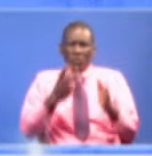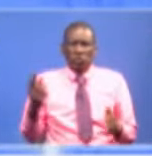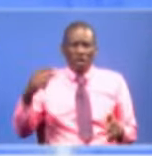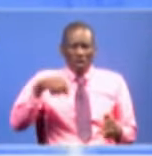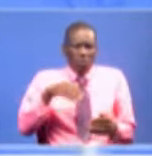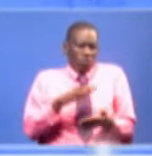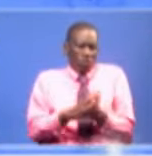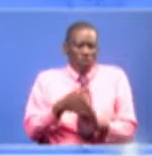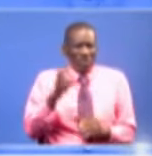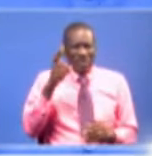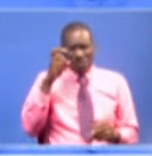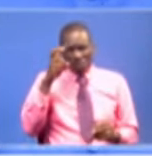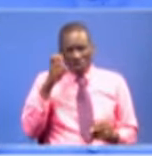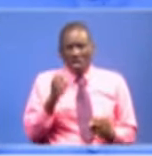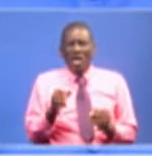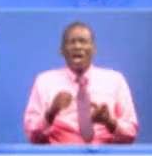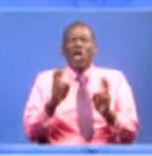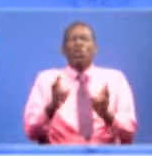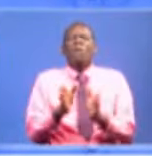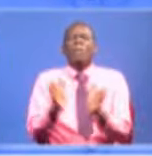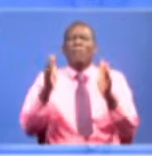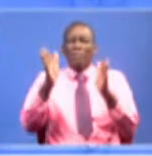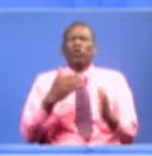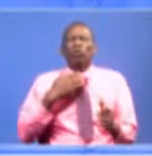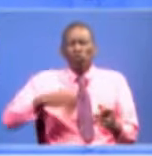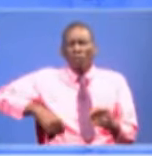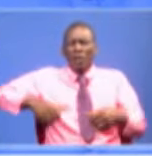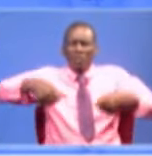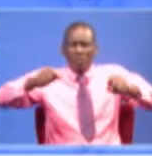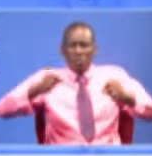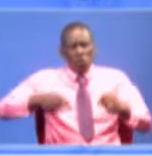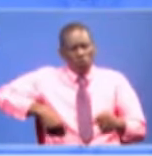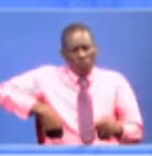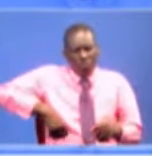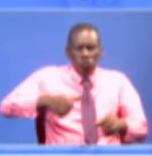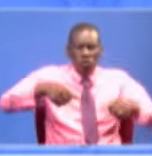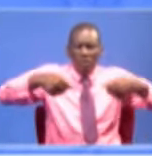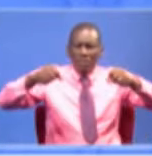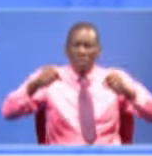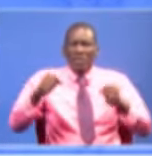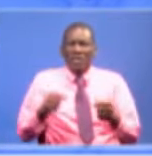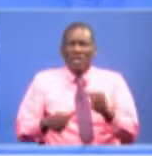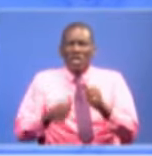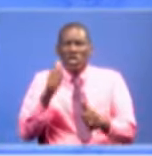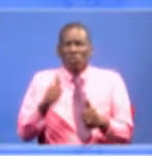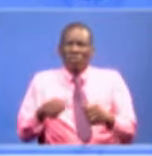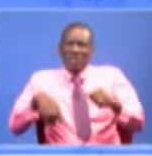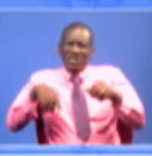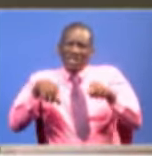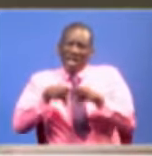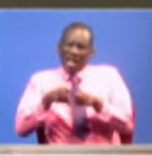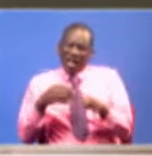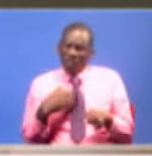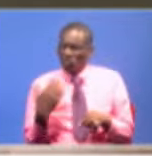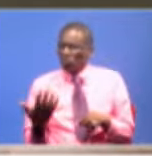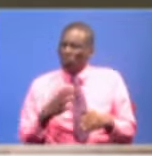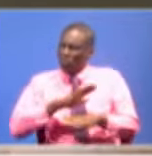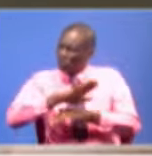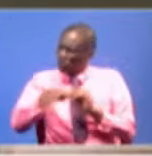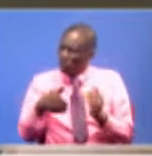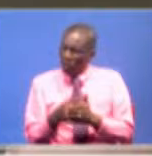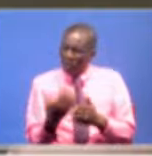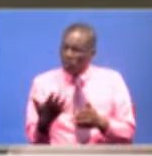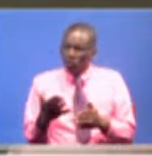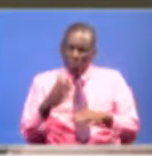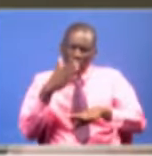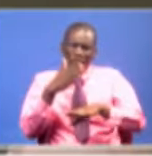unsuspecting, mwananchi anakuja tu anataka kununua pikipiki, atauziwa pikipiki ambayo inakaa kama iko na documents zote. So ingekuwa